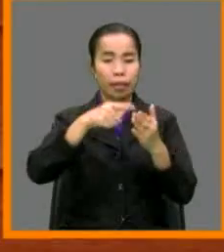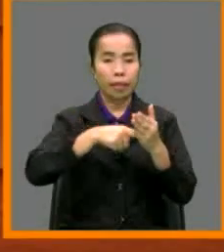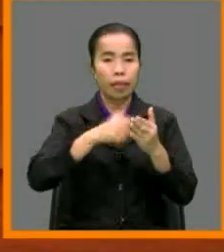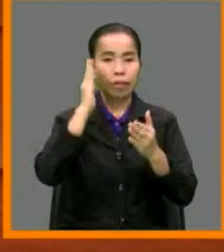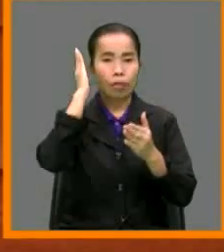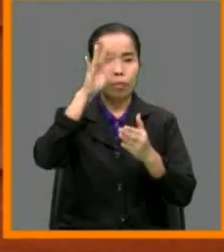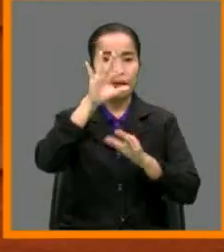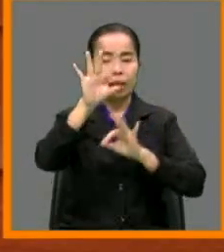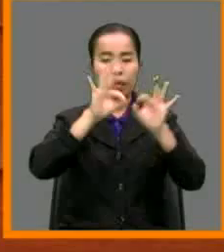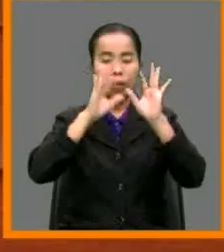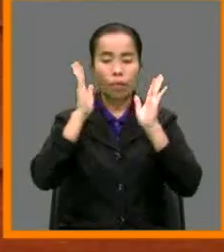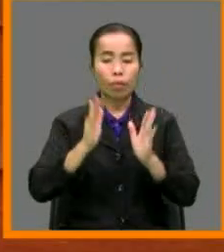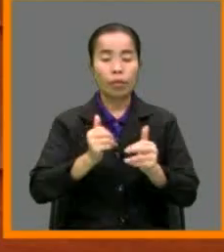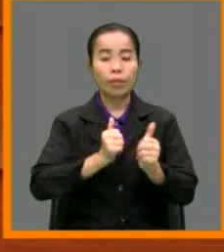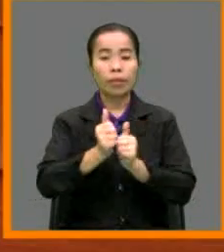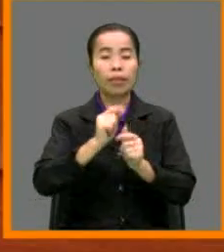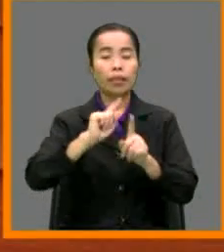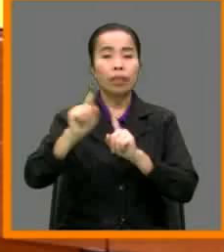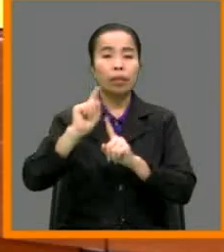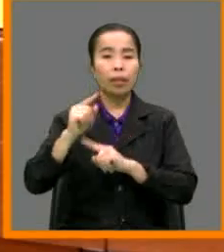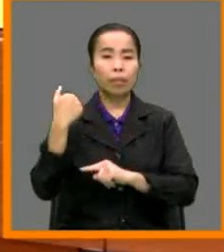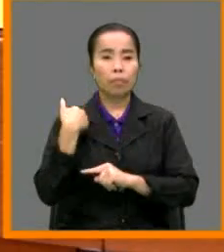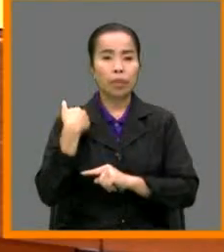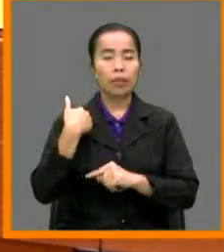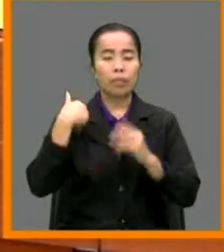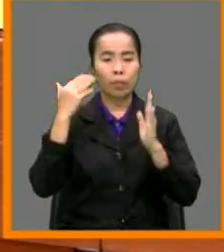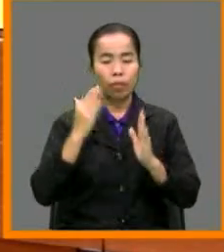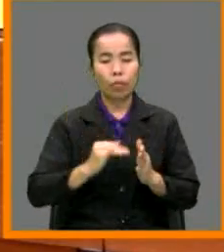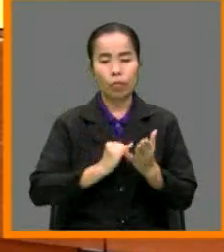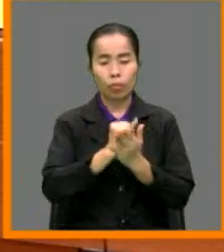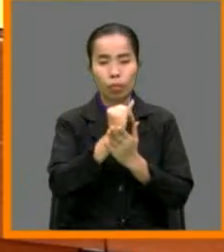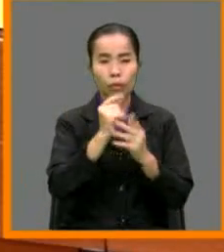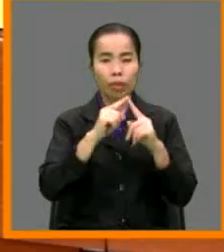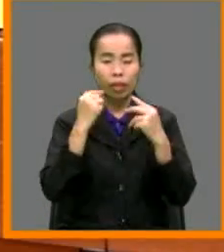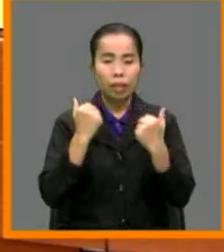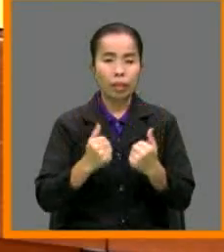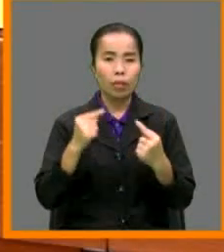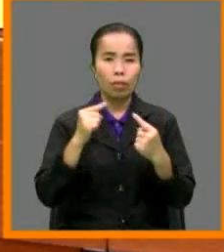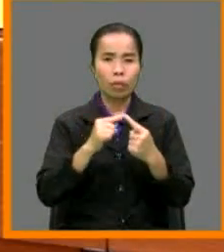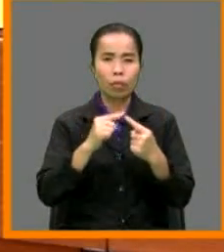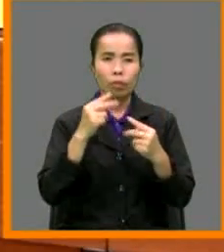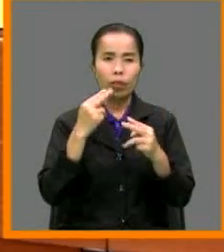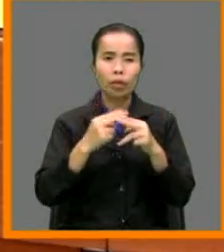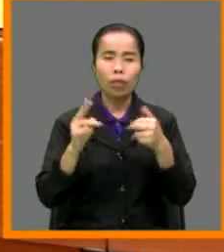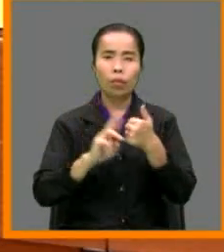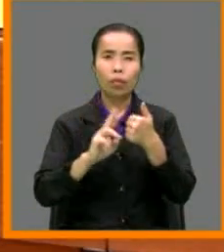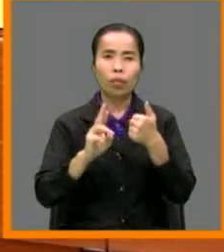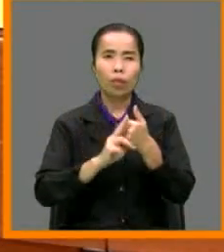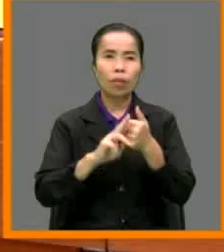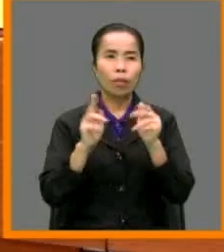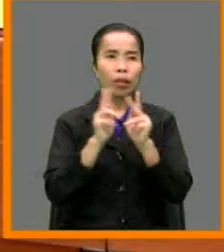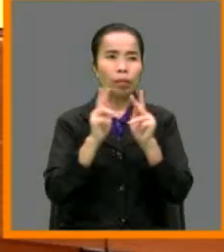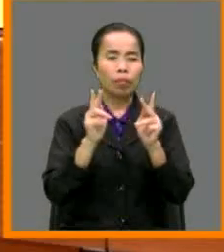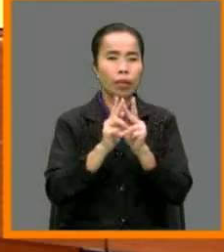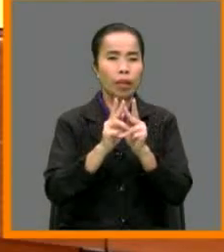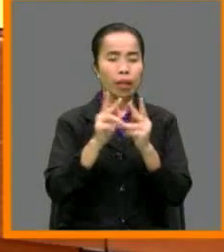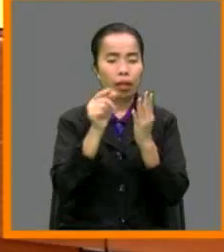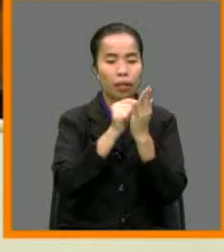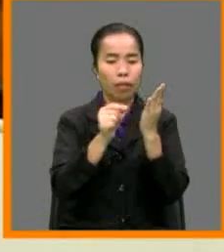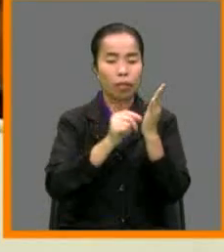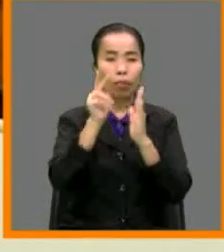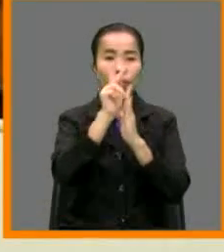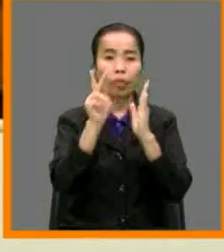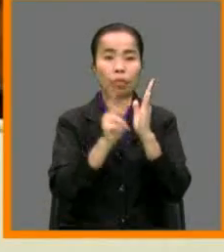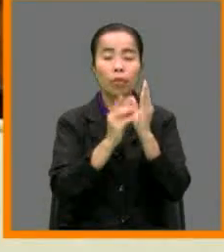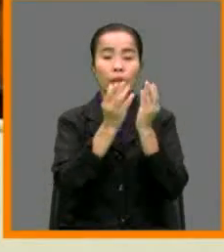ทศเป็นสิ่งที่คนไทยต่างรอคอยซึ่งนายมนิษฐ์สุขสมจิตรองประธานกรรมธิการยกร่างรัฐธรรมนูญคนที่